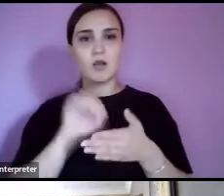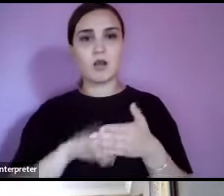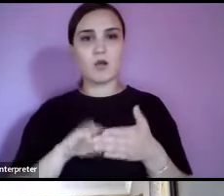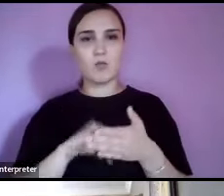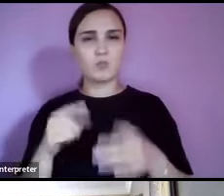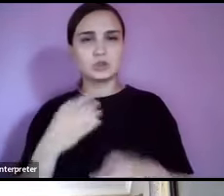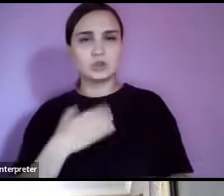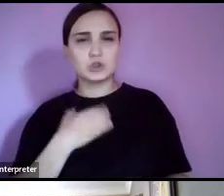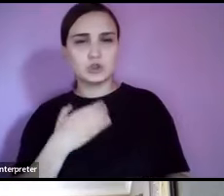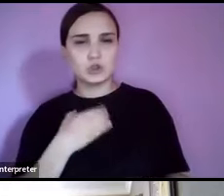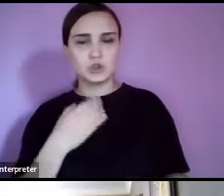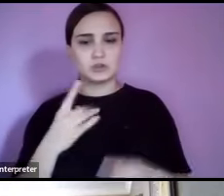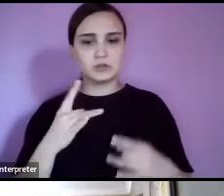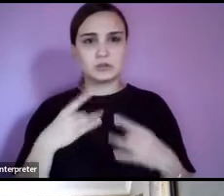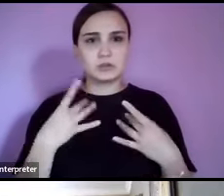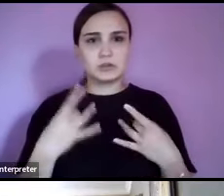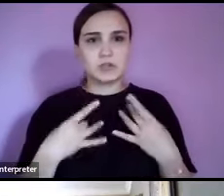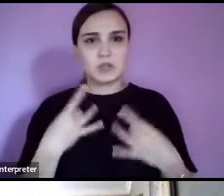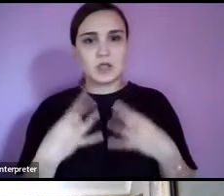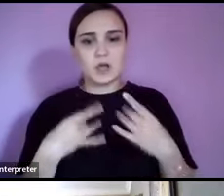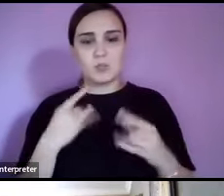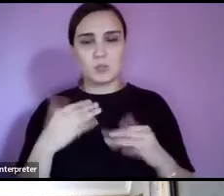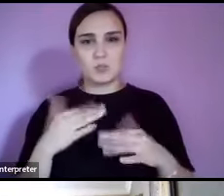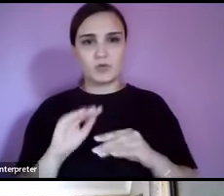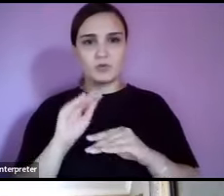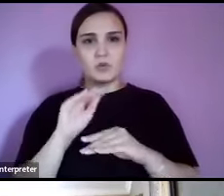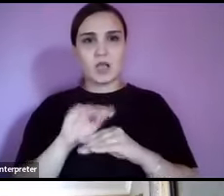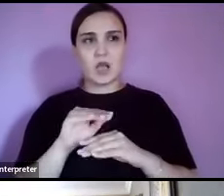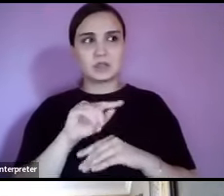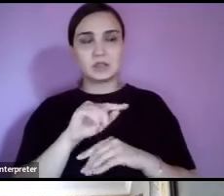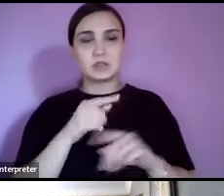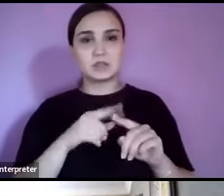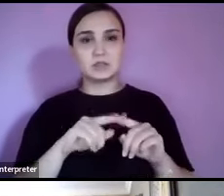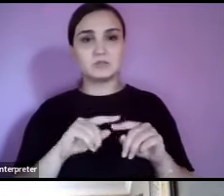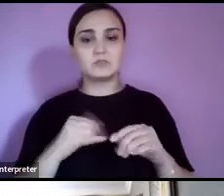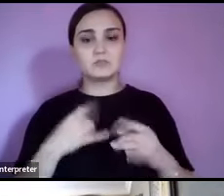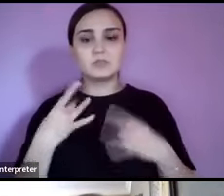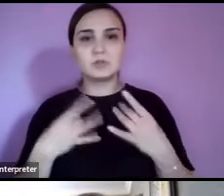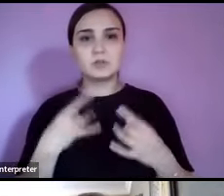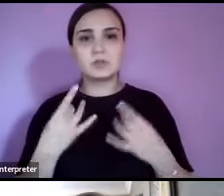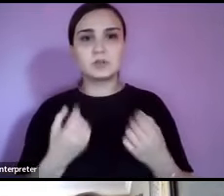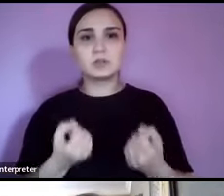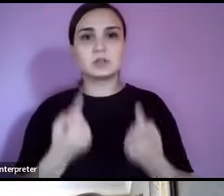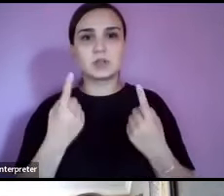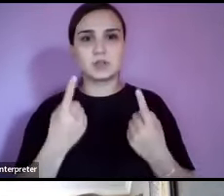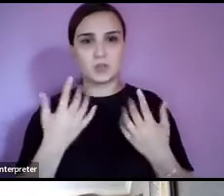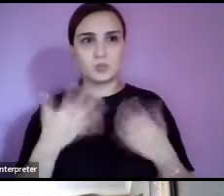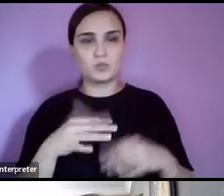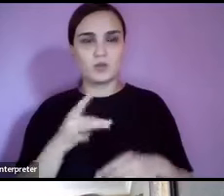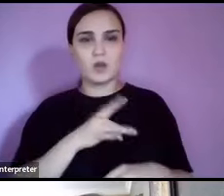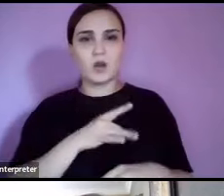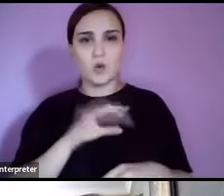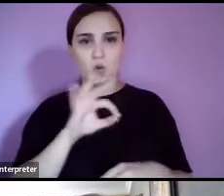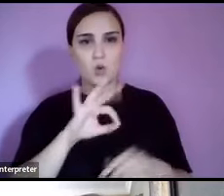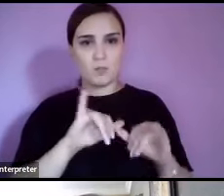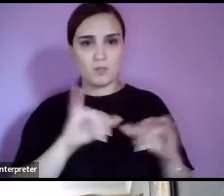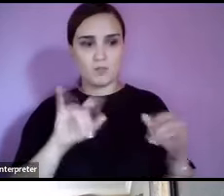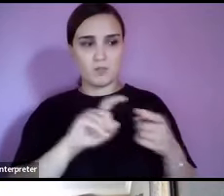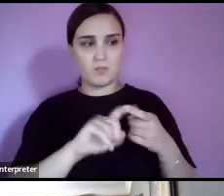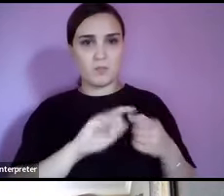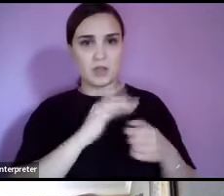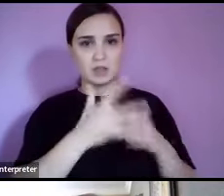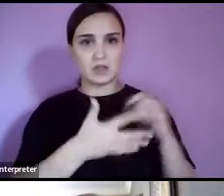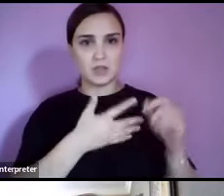შიში და შფოთვა მასში გააძლიერა პანდემიამ და გამოყოლილი აქვთ დღემდე ითხოვს ამ ნიღბის დარებას